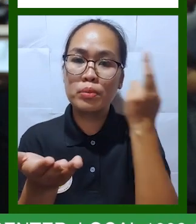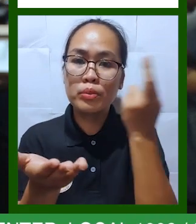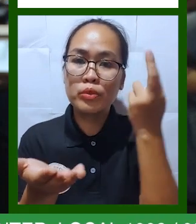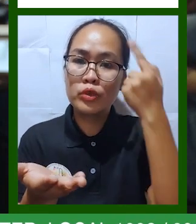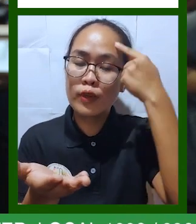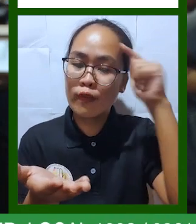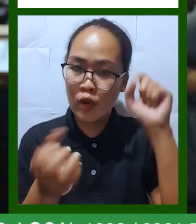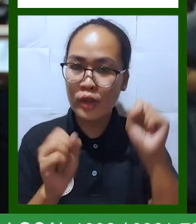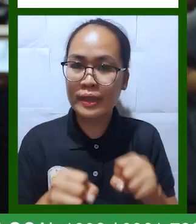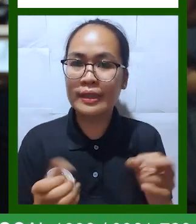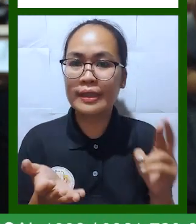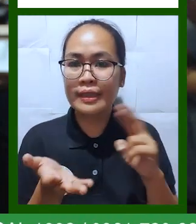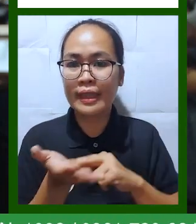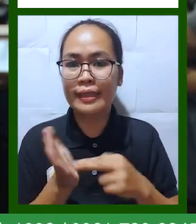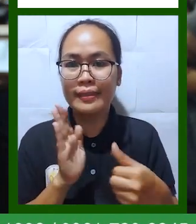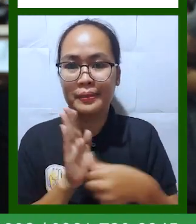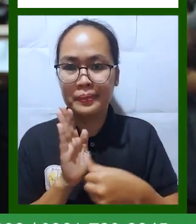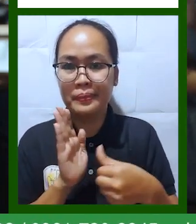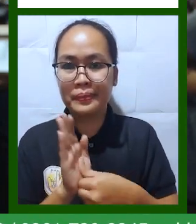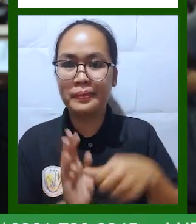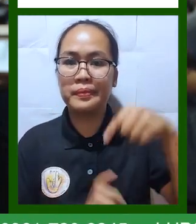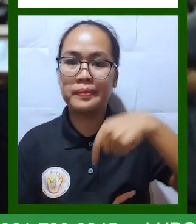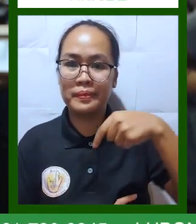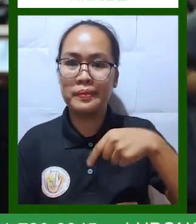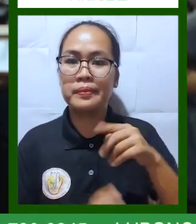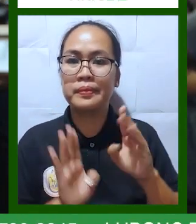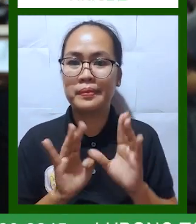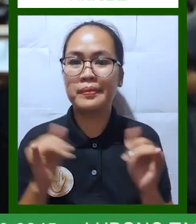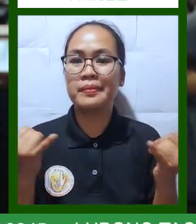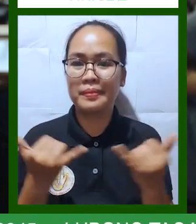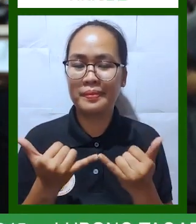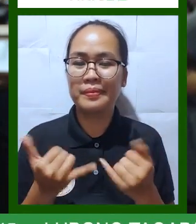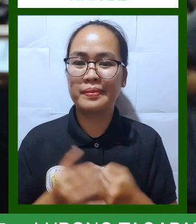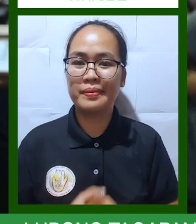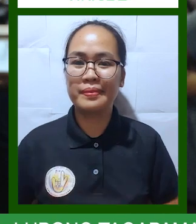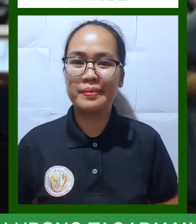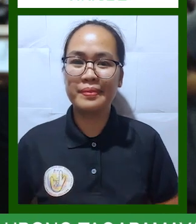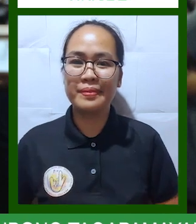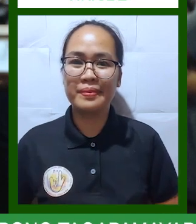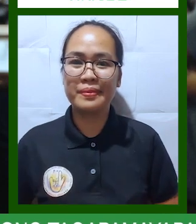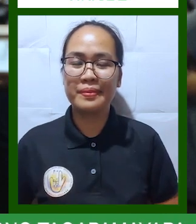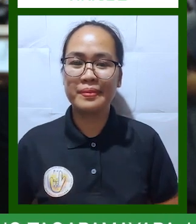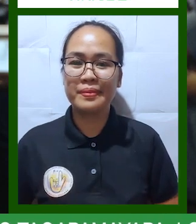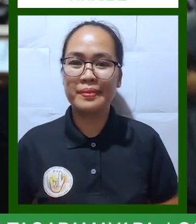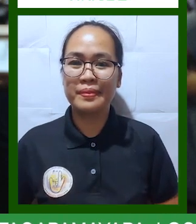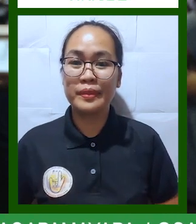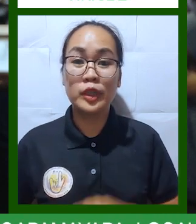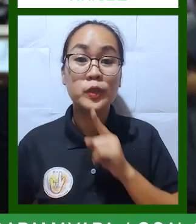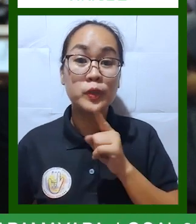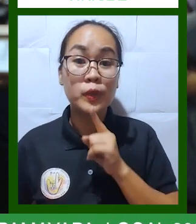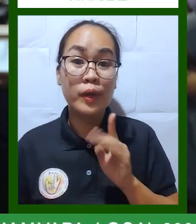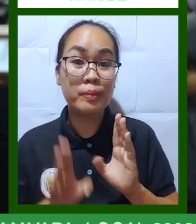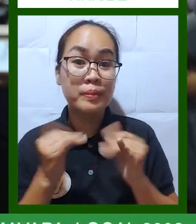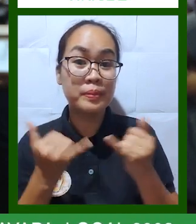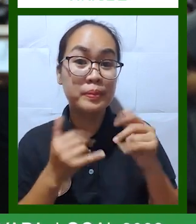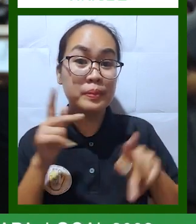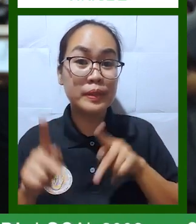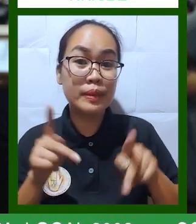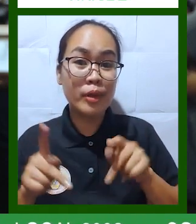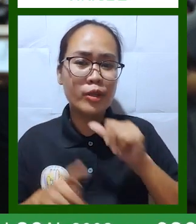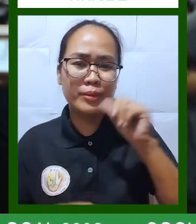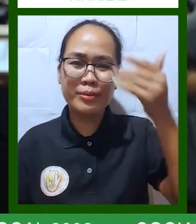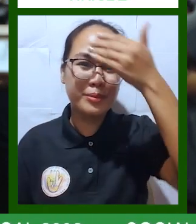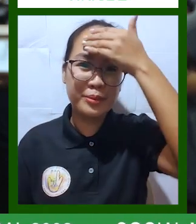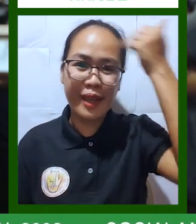Robinson's Galleria nang kayo'y makapagparehistro na bilang butante ng ating barangay. And of course,